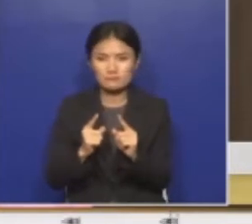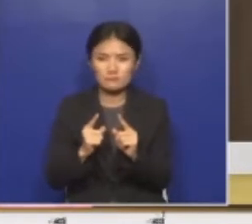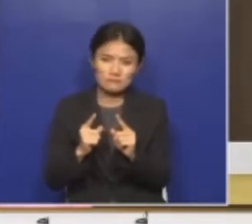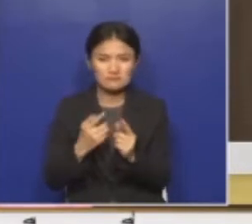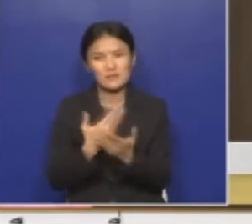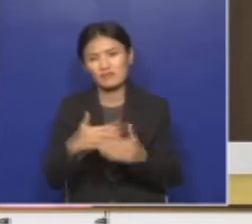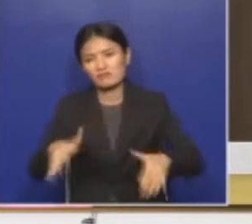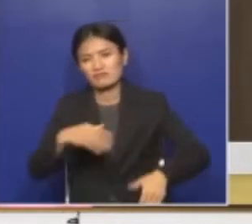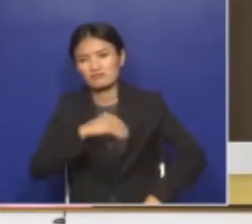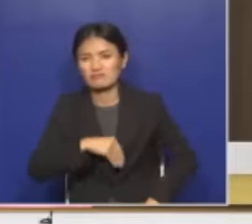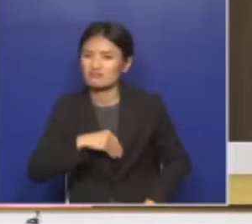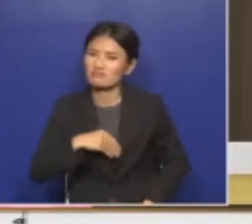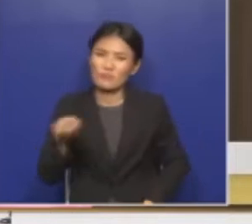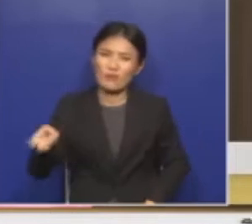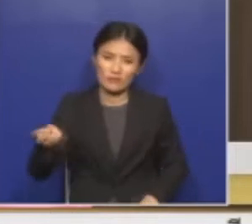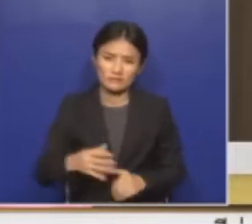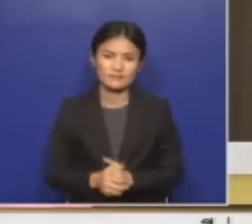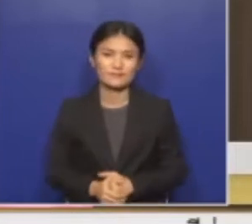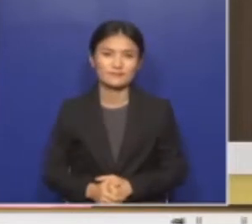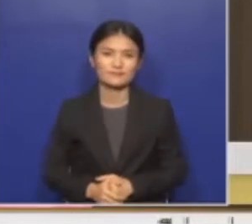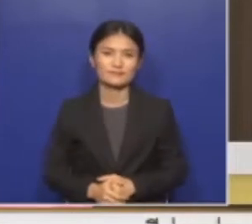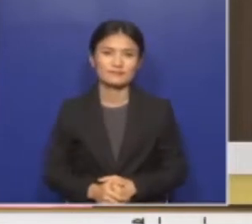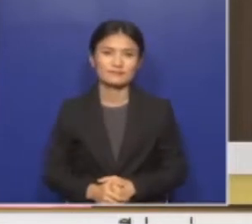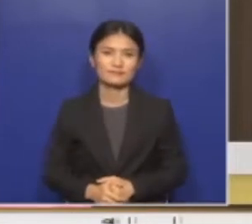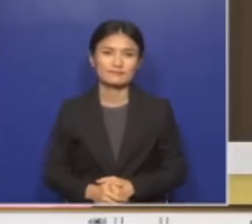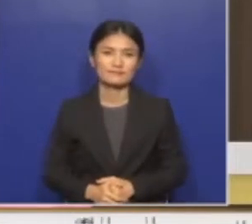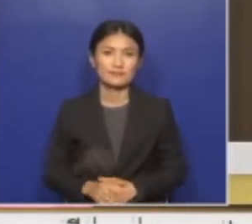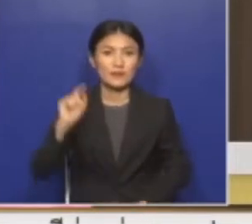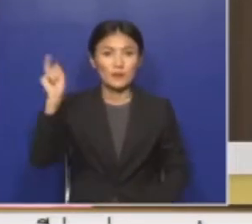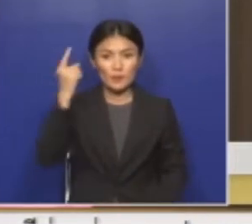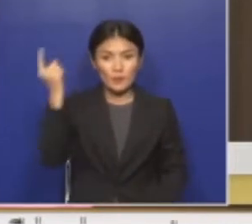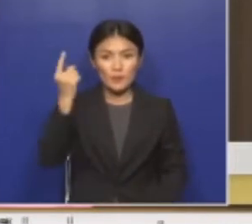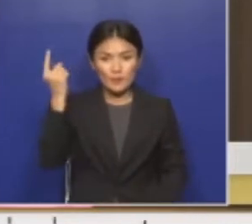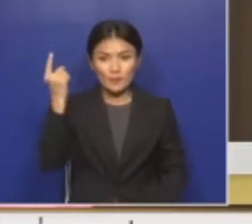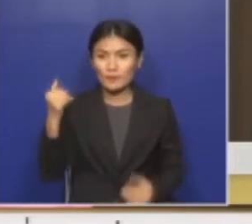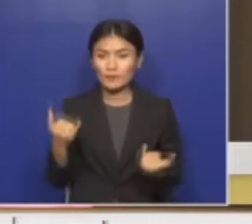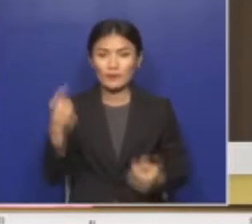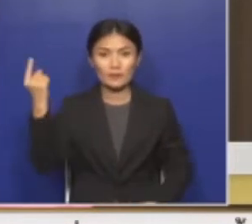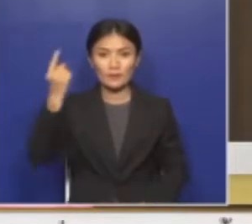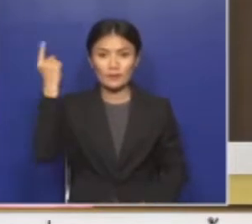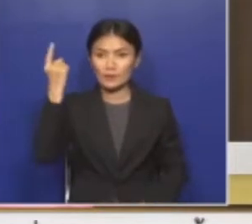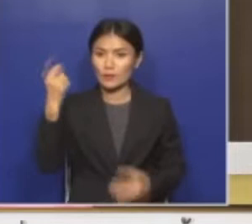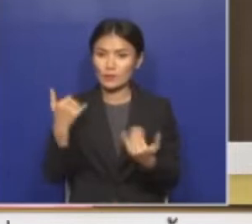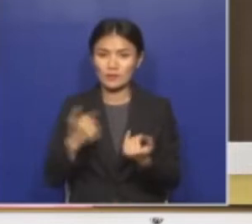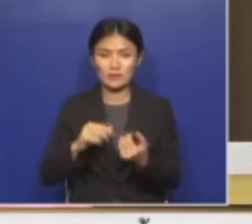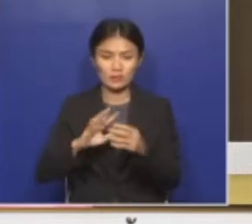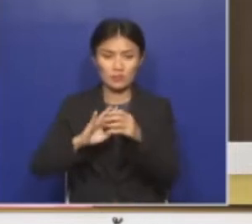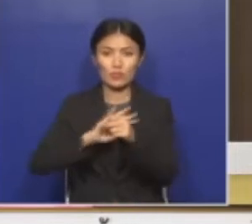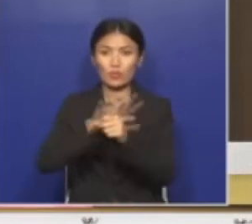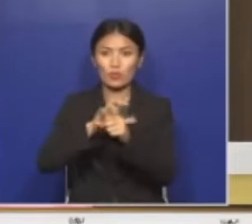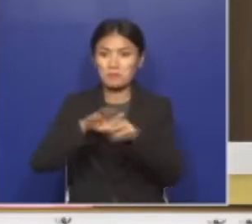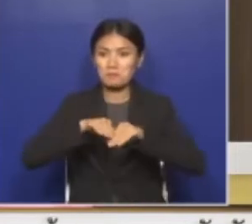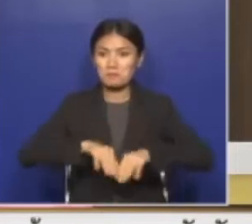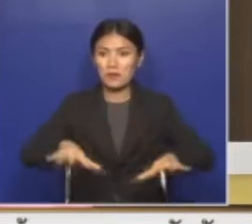พี่น้องชาวใต้ได้ร่ำรวยขึ้นมานะครับพลังครับเหลือการท่องเที่ยววันนี้จะพบ 29บทเรียน